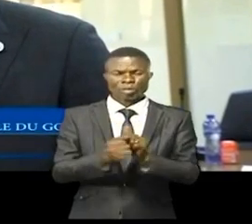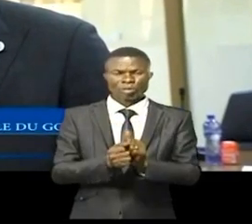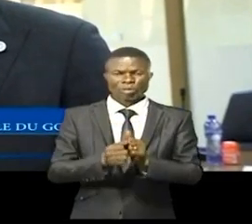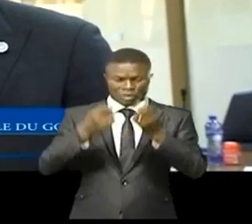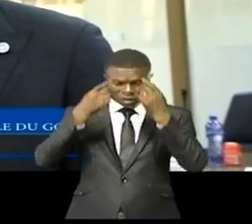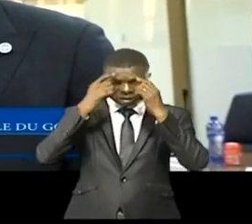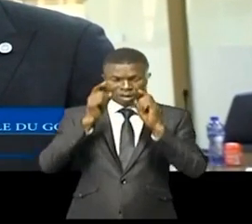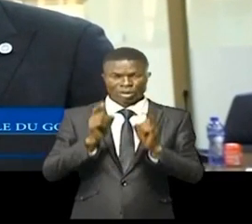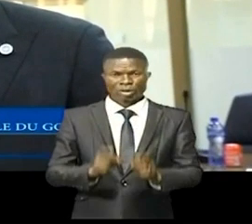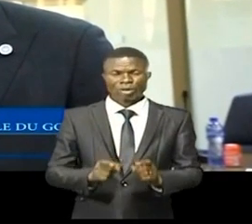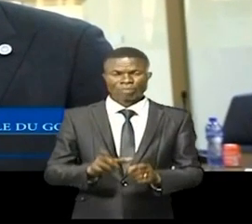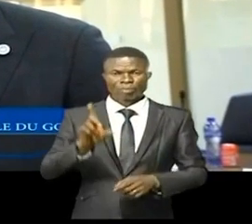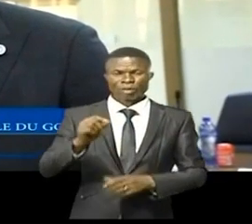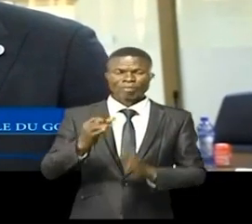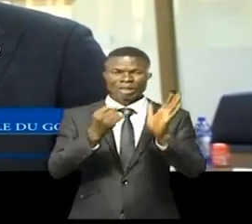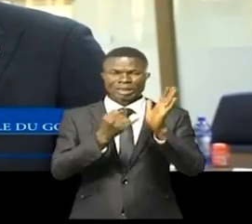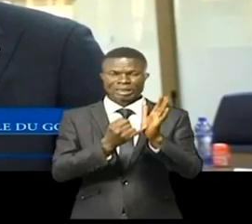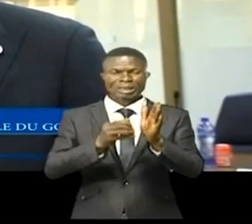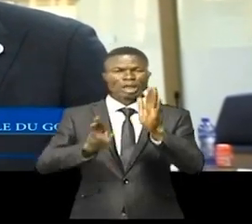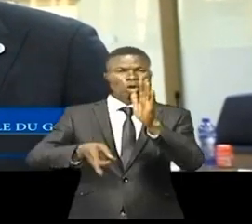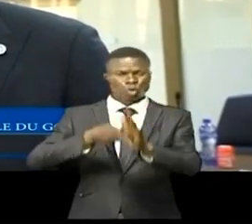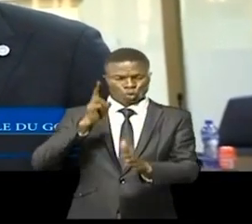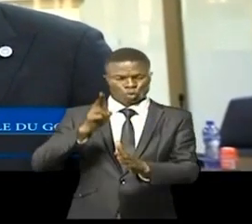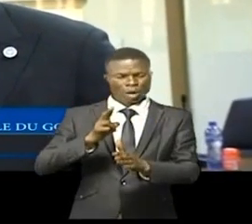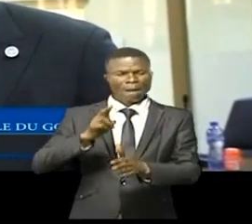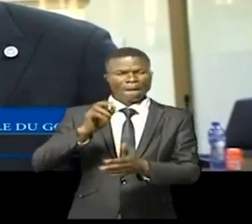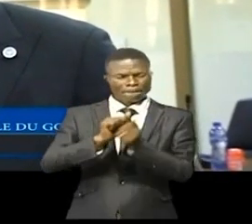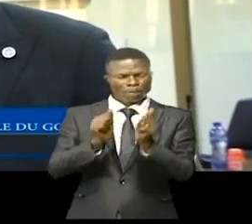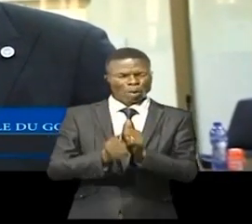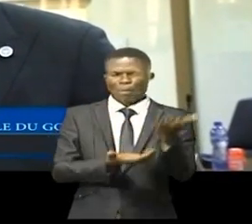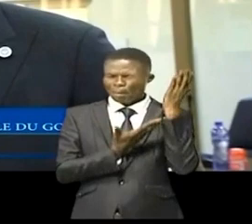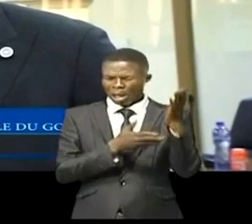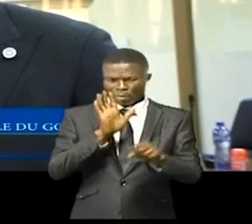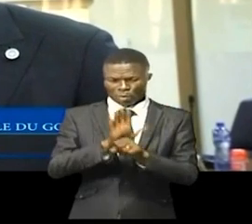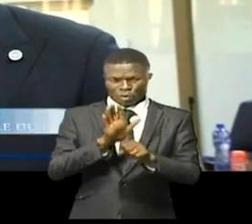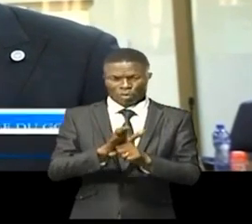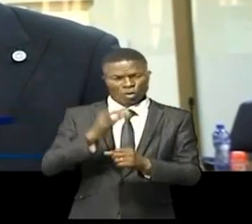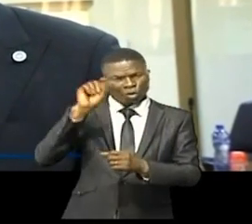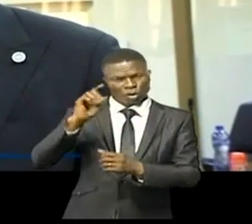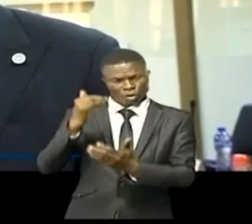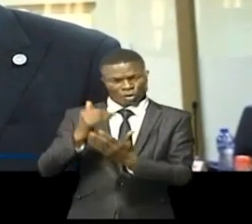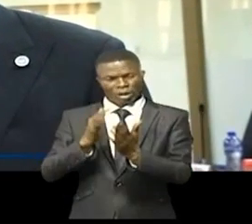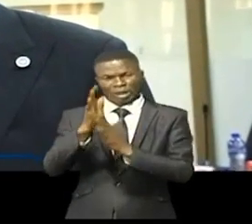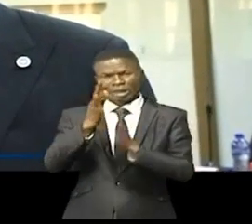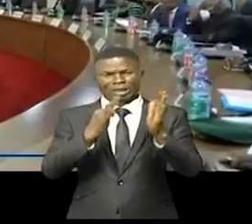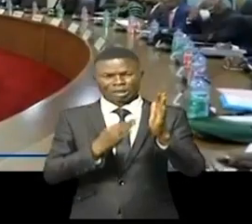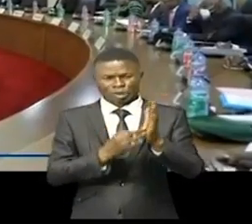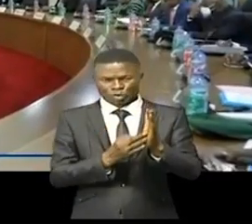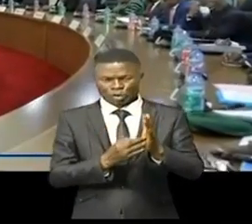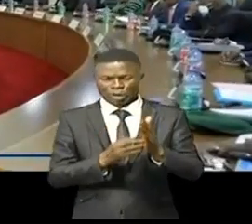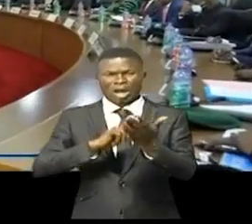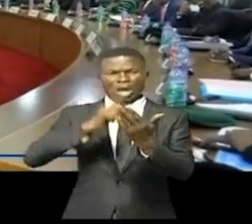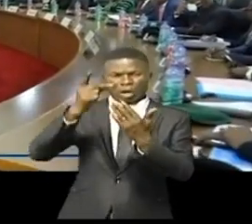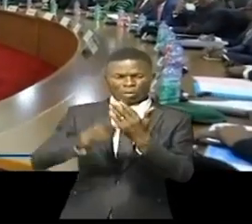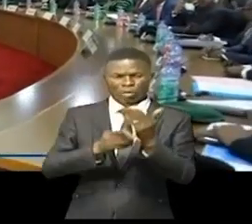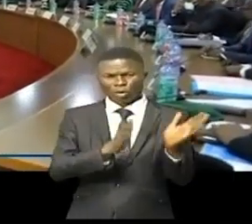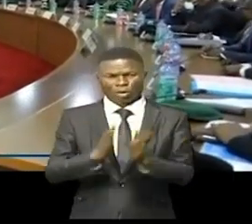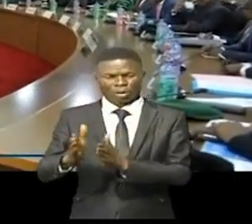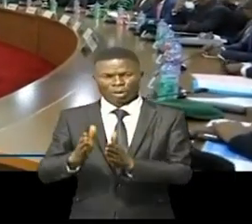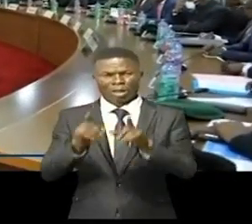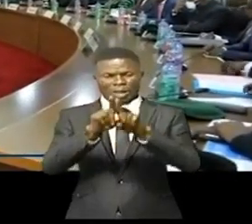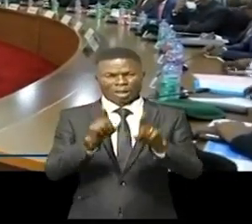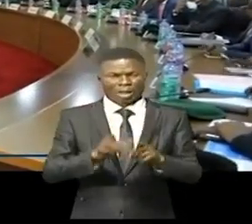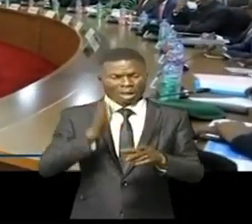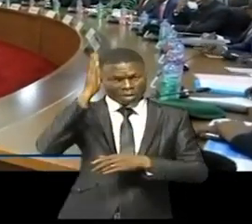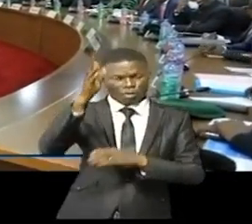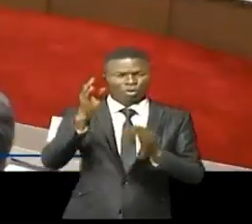résolution 2612, il y avait ces besoins de discuter suivant les 18 jalons qui ont été posés dans la feuille de route et de préparer les